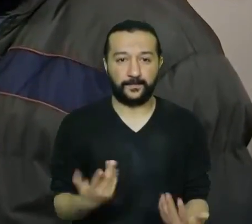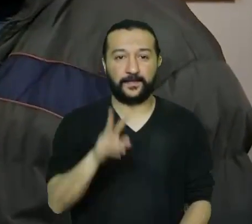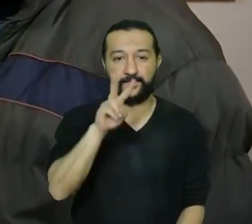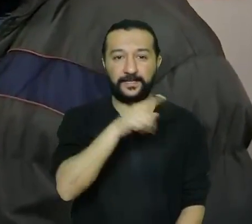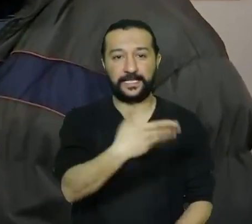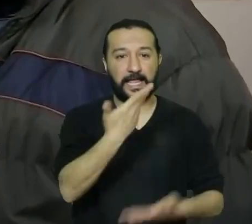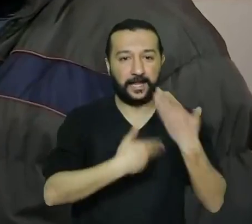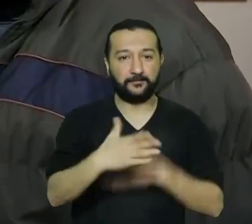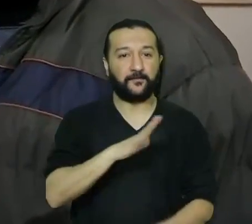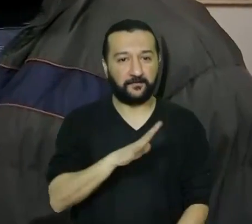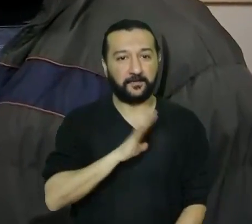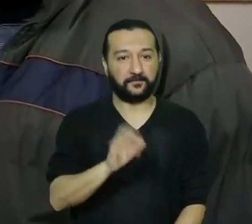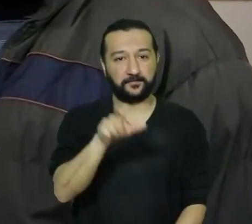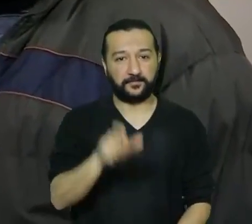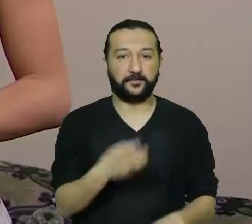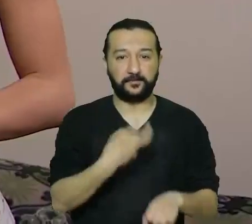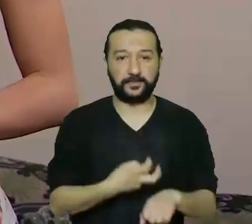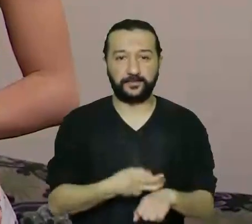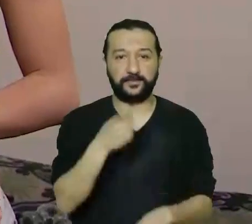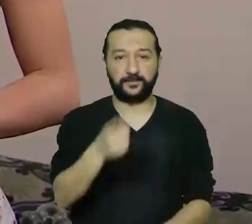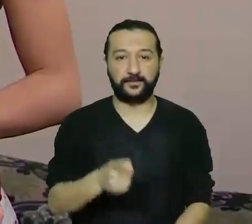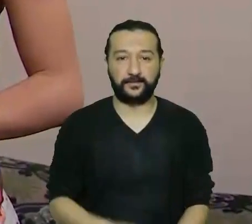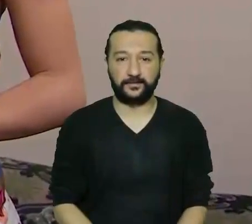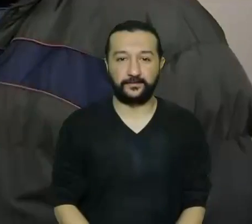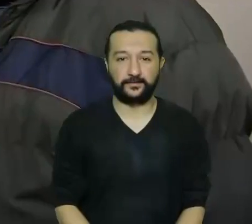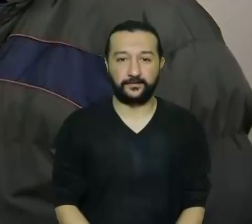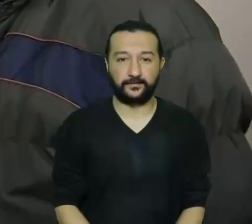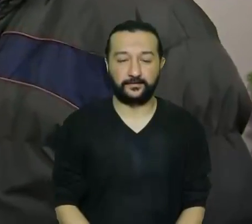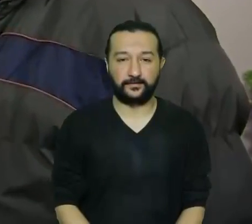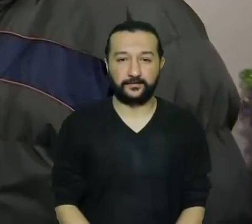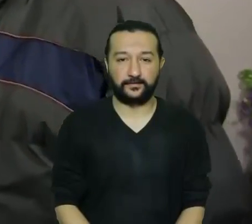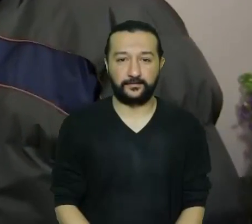Veysel'in anlattığı kadar varmışsınız maşallah.